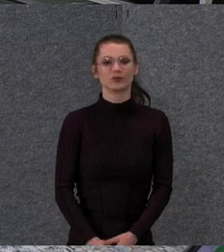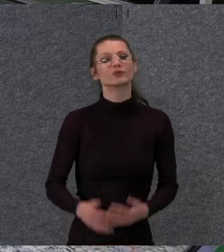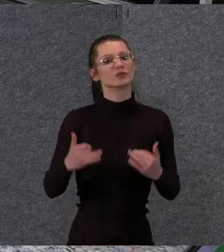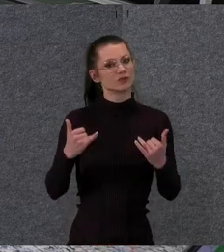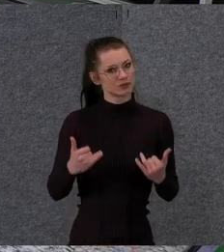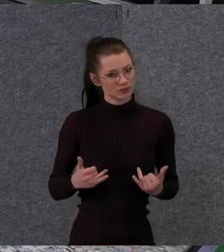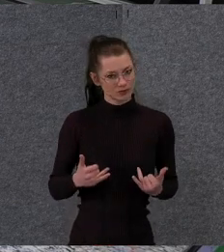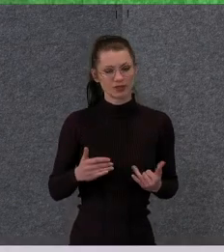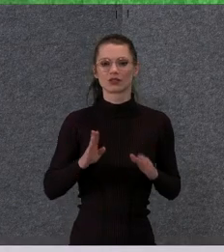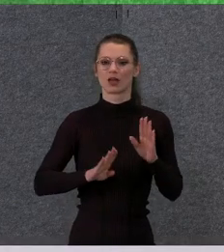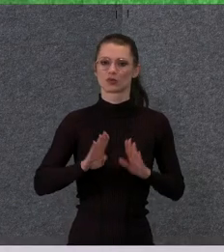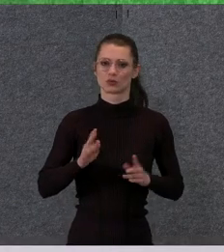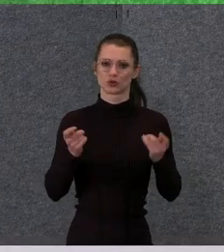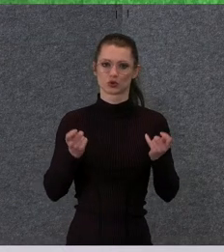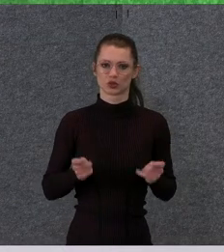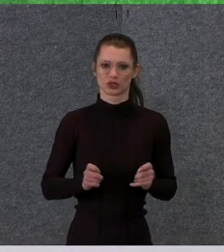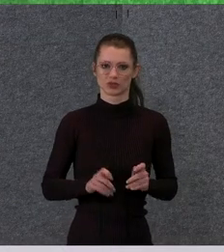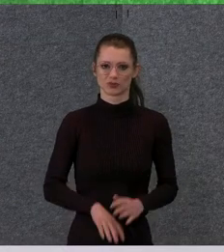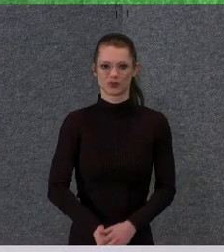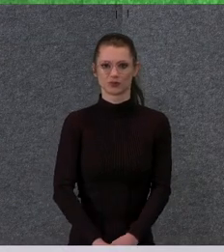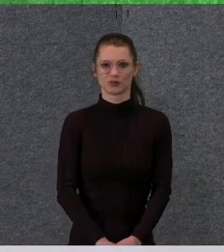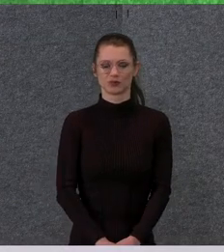Und jetzt schließe ich die Abstimmung.